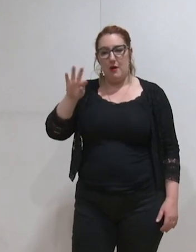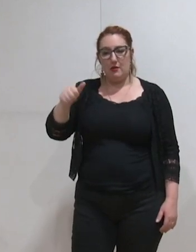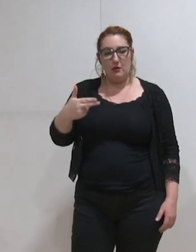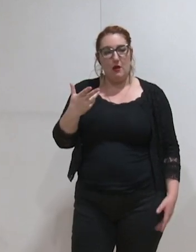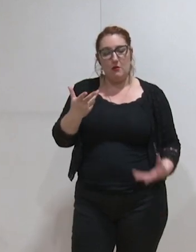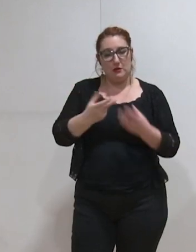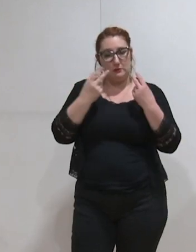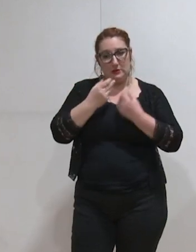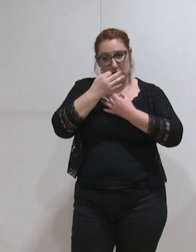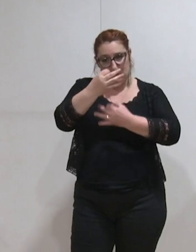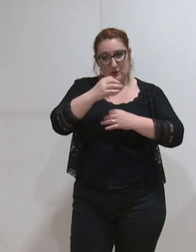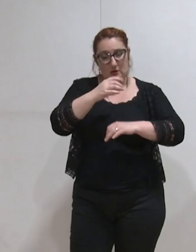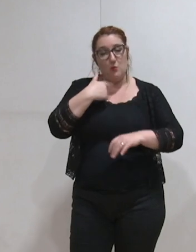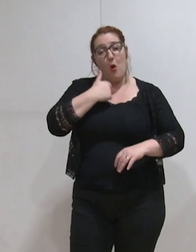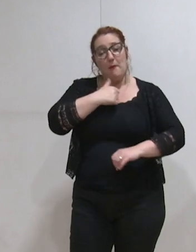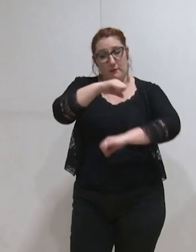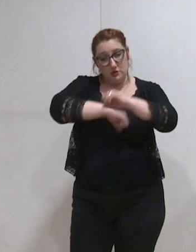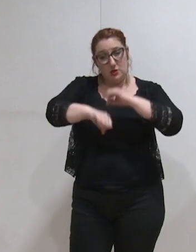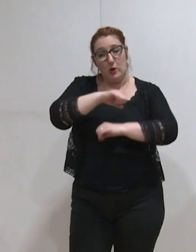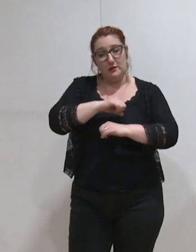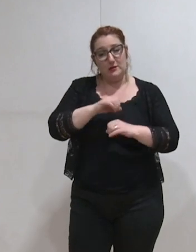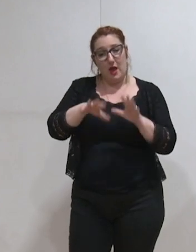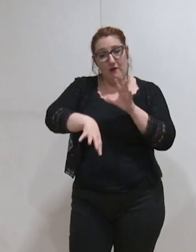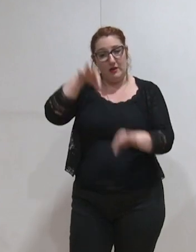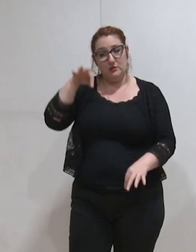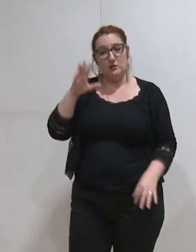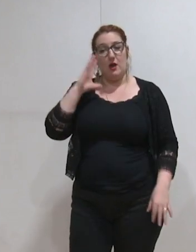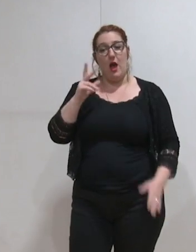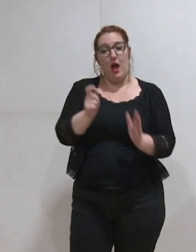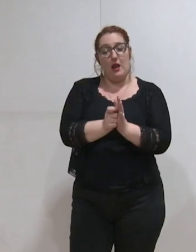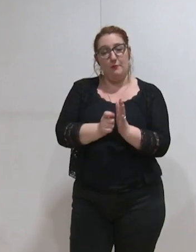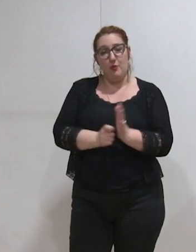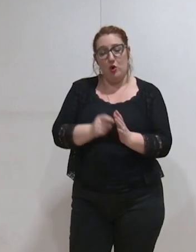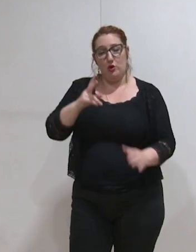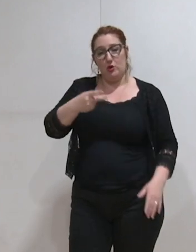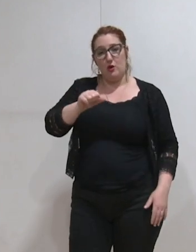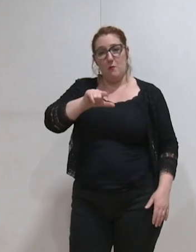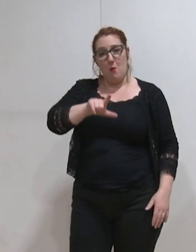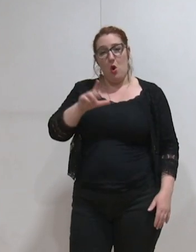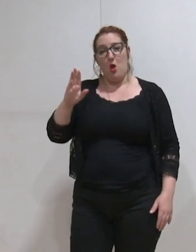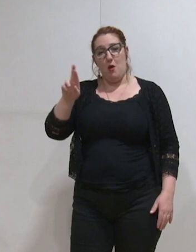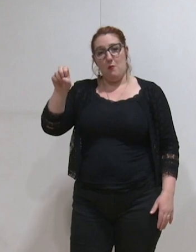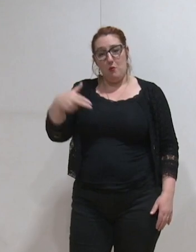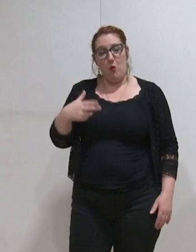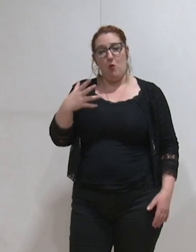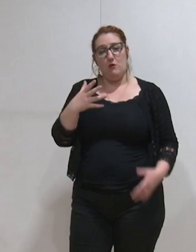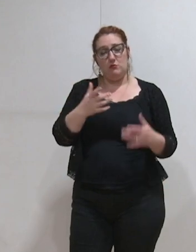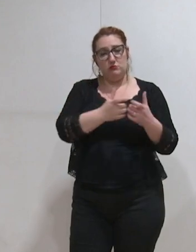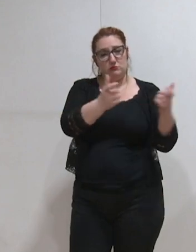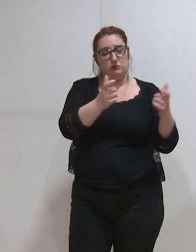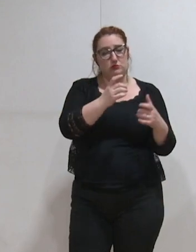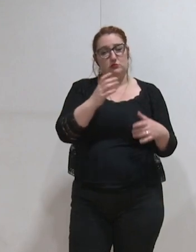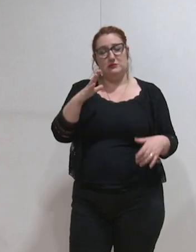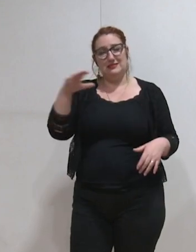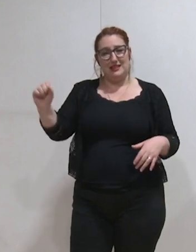j'ai assuré la mise en la mise en œuvre avec les élus notamment Paul Bron à l'époque lorsque nous avons créer une instance de coordination entre le centre social